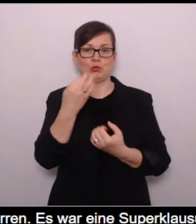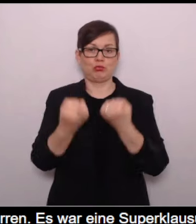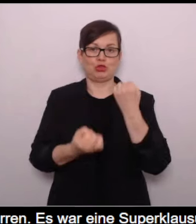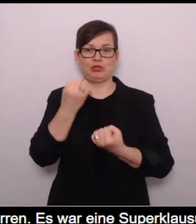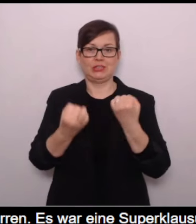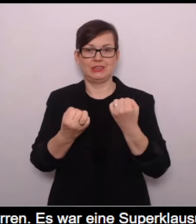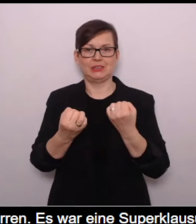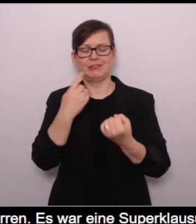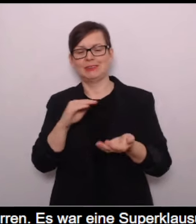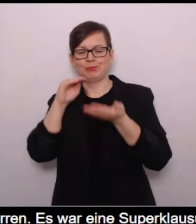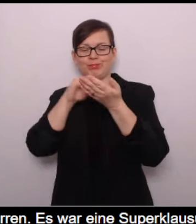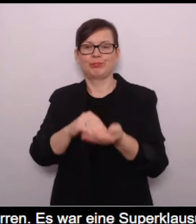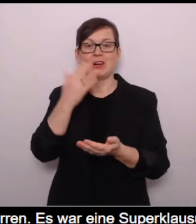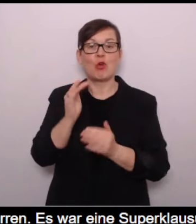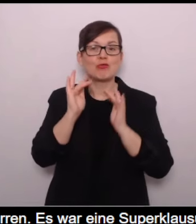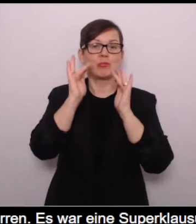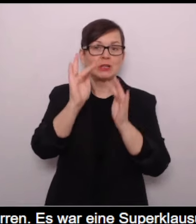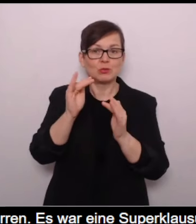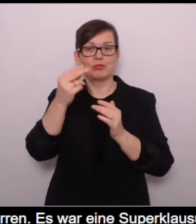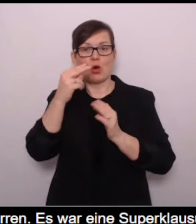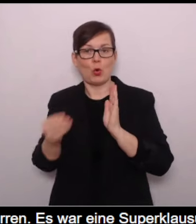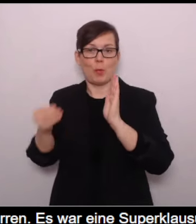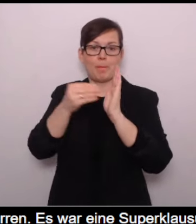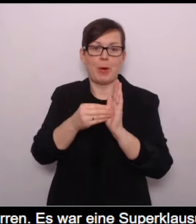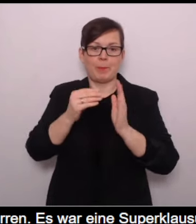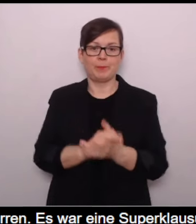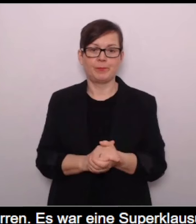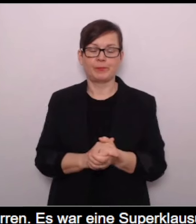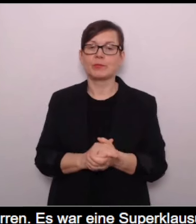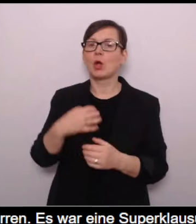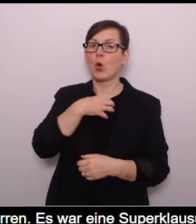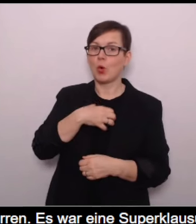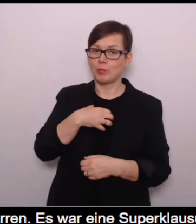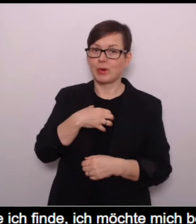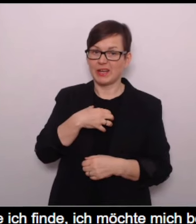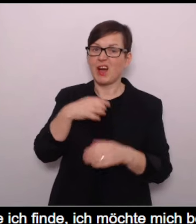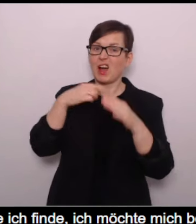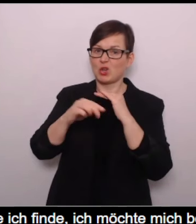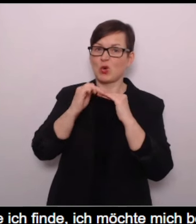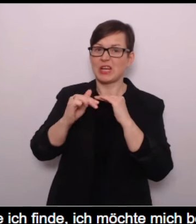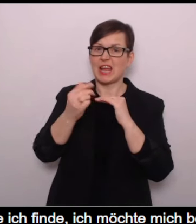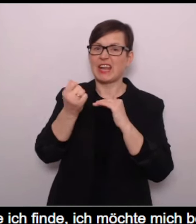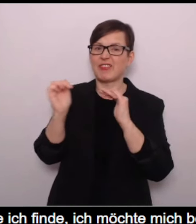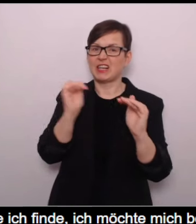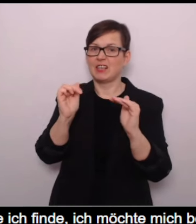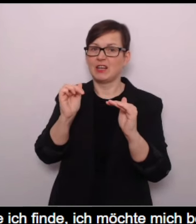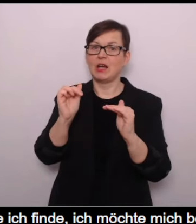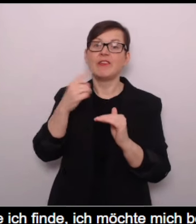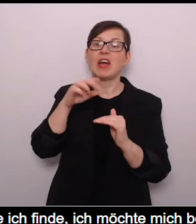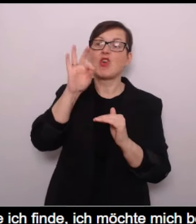Migrationsherausforderung führt auch zu enormen Ausgaben bei uns von insgesamt fünf Milliarden Euro, die wir vorangeschlagt haben. Und